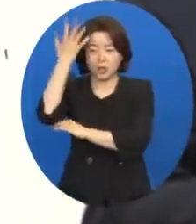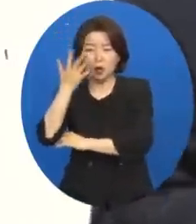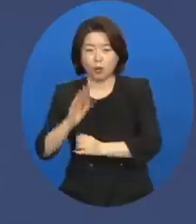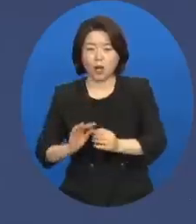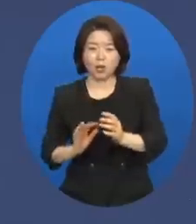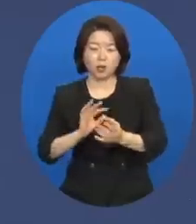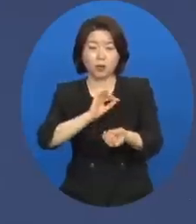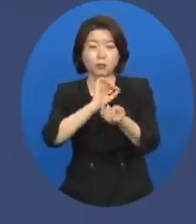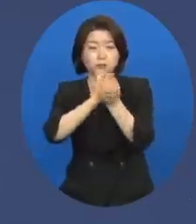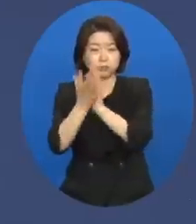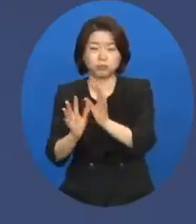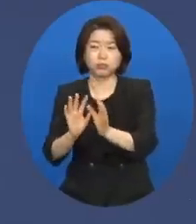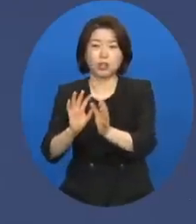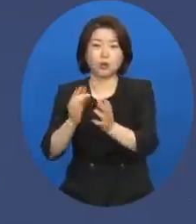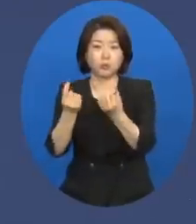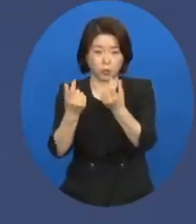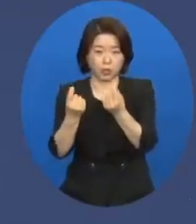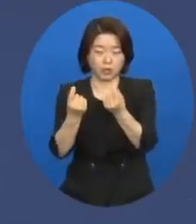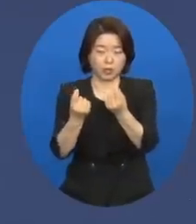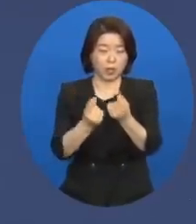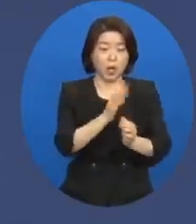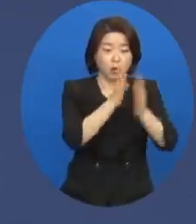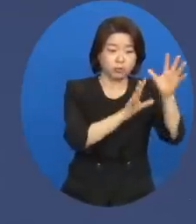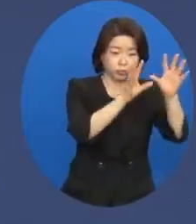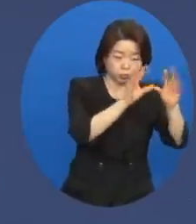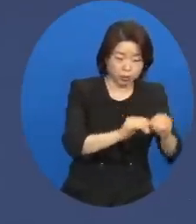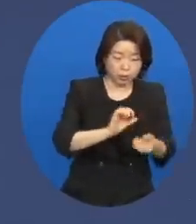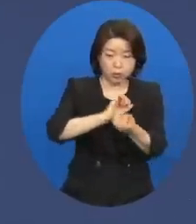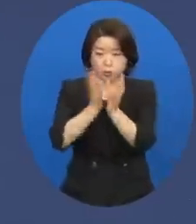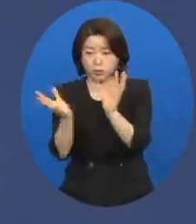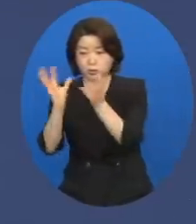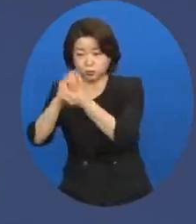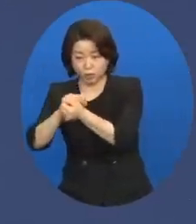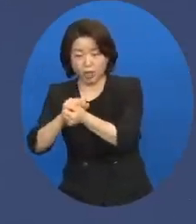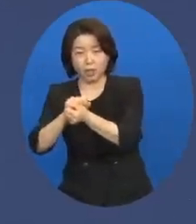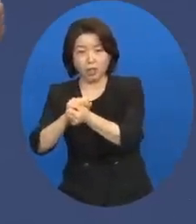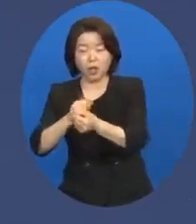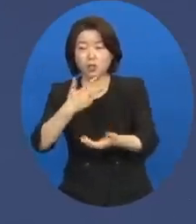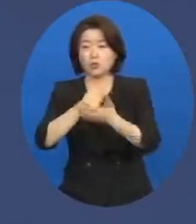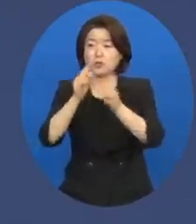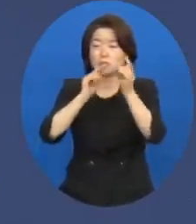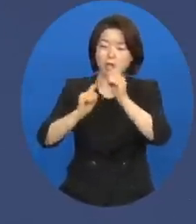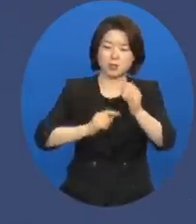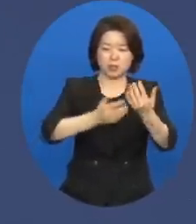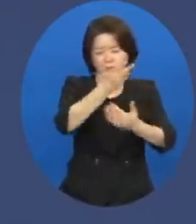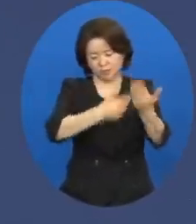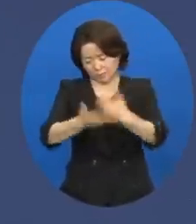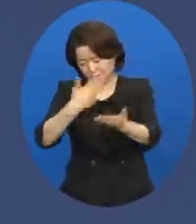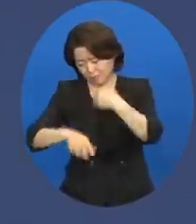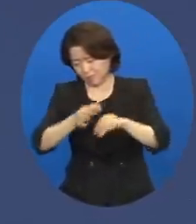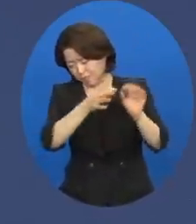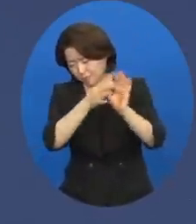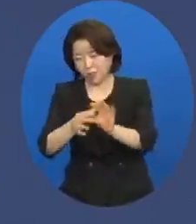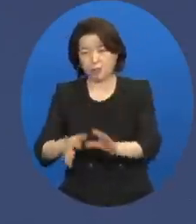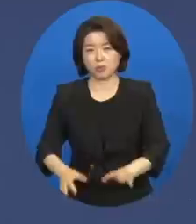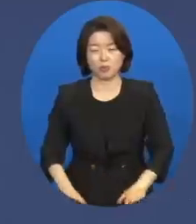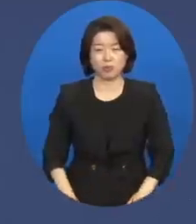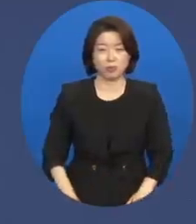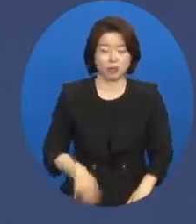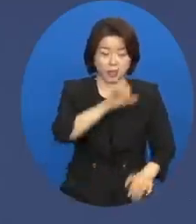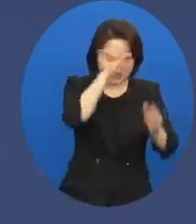같으니 풀은 마르고 꽃은 시드나 주의 말씀은 세세토록 있도다 하였다. 인생 다 해봐야 풀과